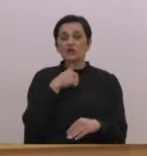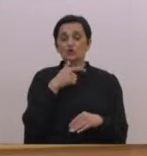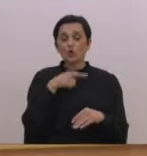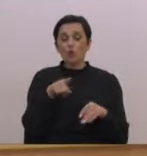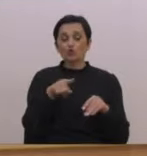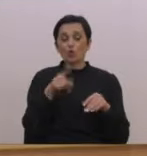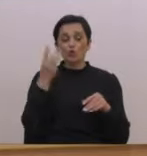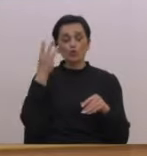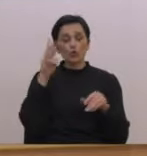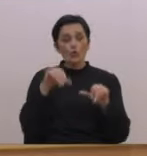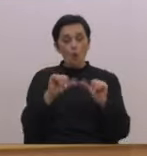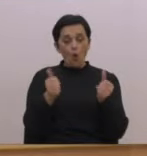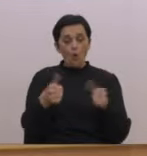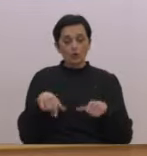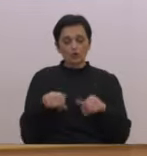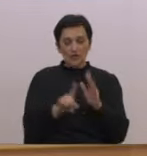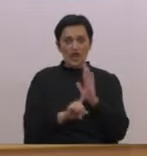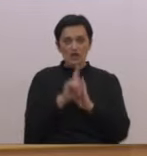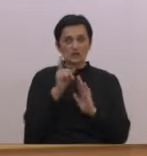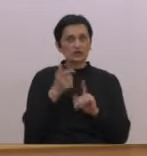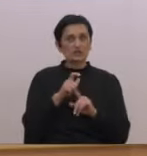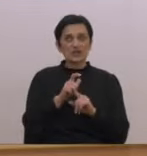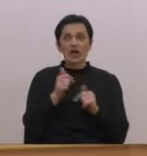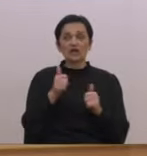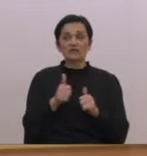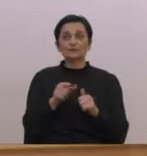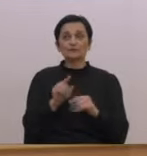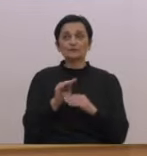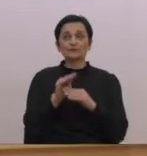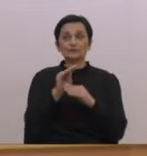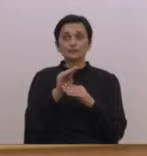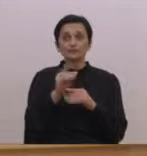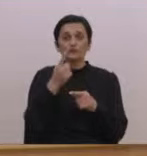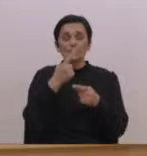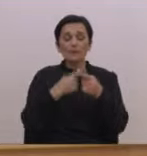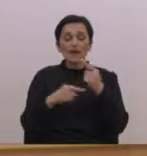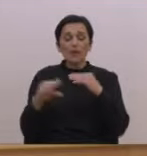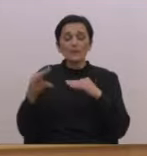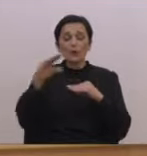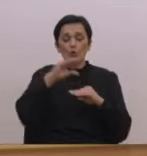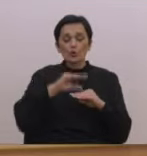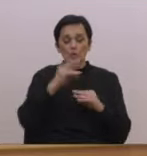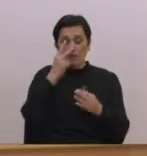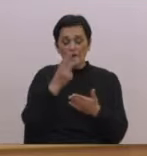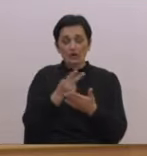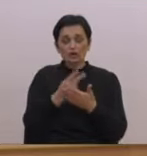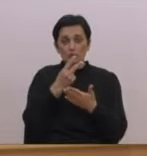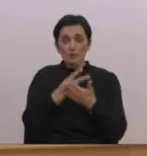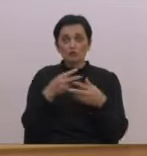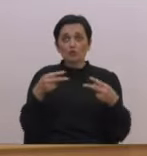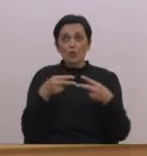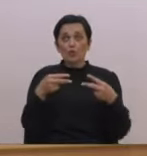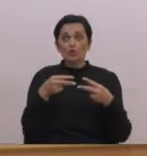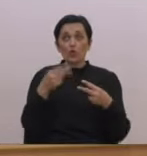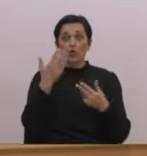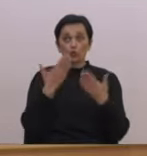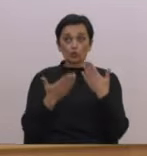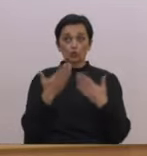de zalean cargia, es gazdi dar reinvestirebis machonebels, machonebels proporția, stumanam